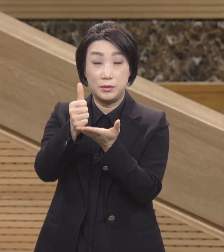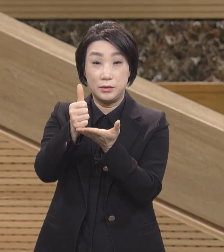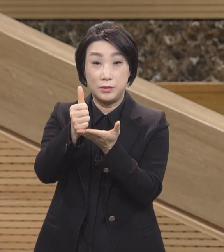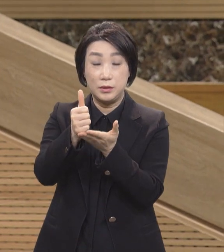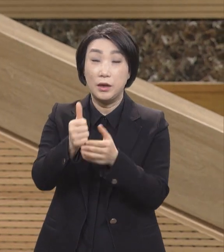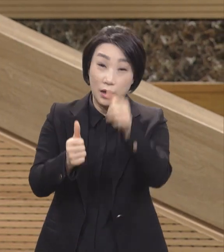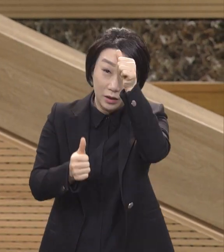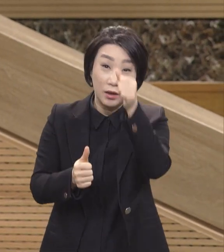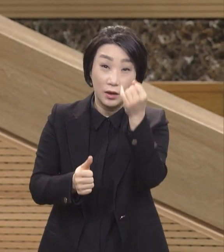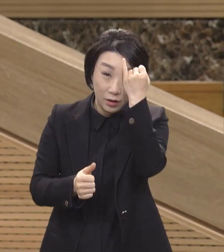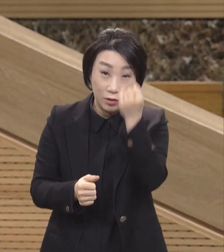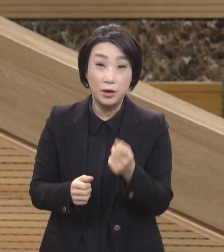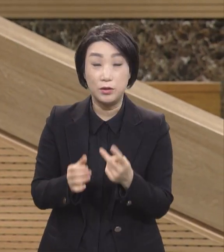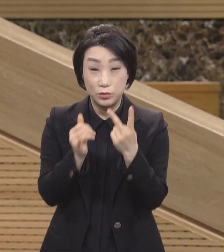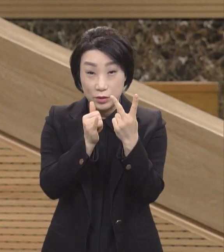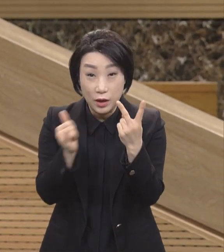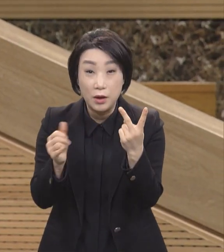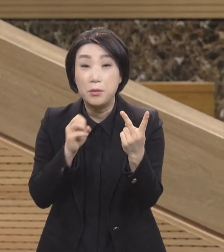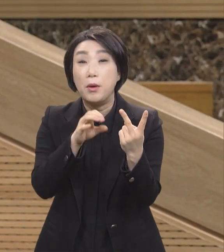그들에게